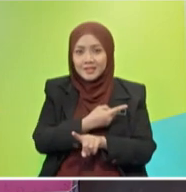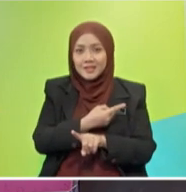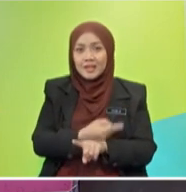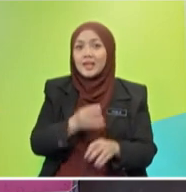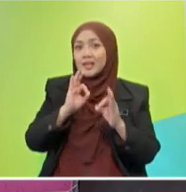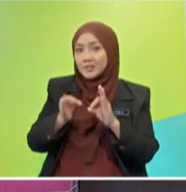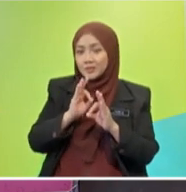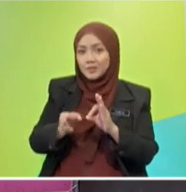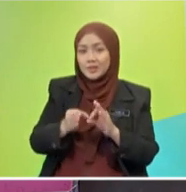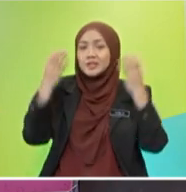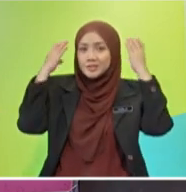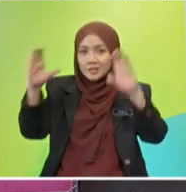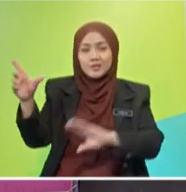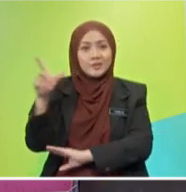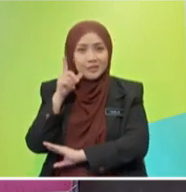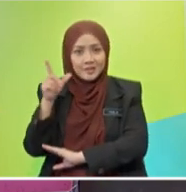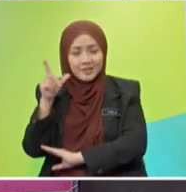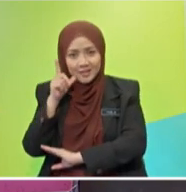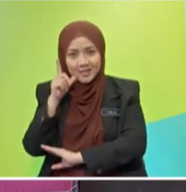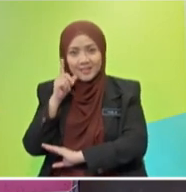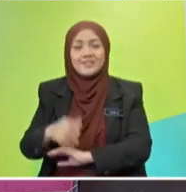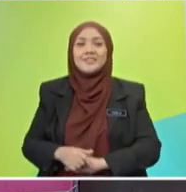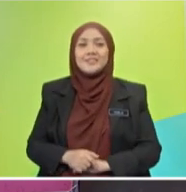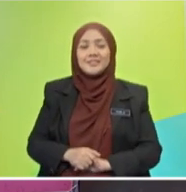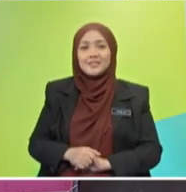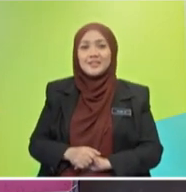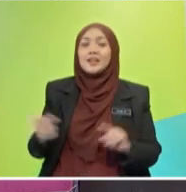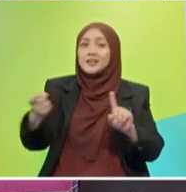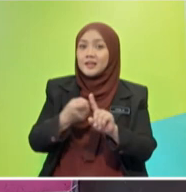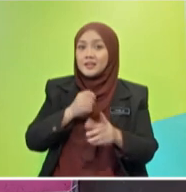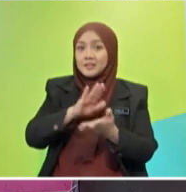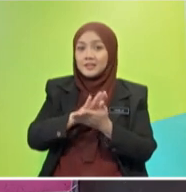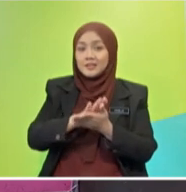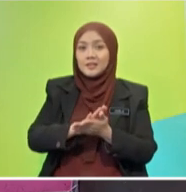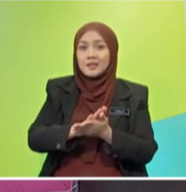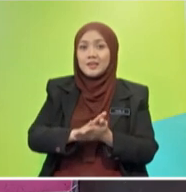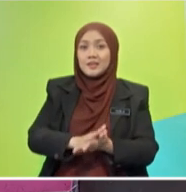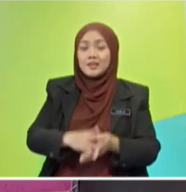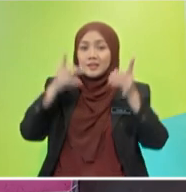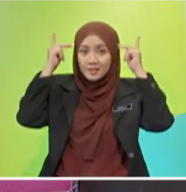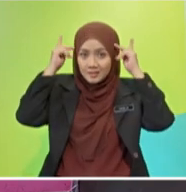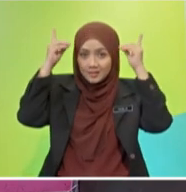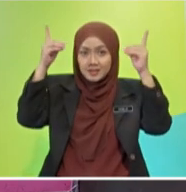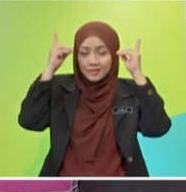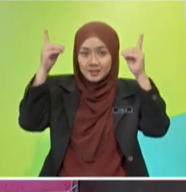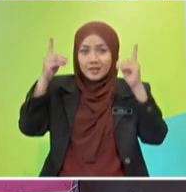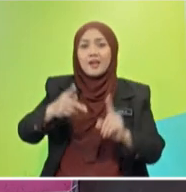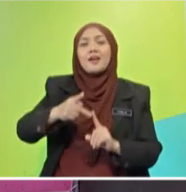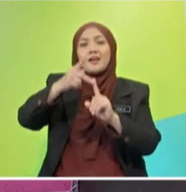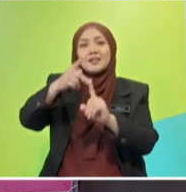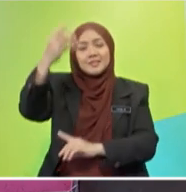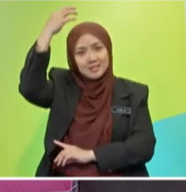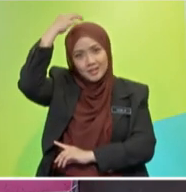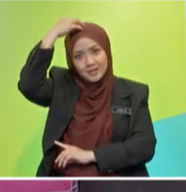kita hari ini yaitu cek Gun Nur hasliyah Khairul Anwar dari sekolah kebangsaan pendidikan khas Selangor Terima kasih